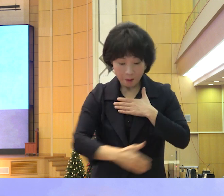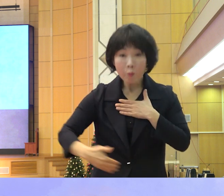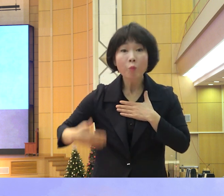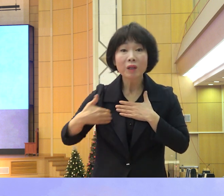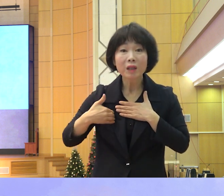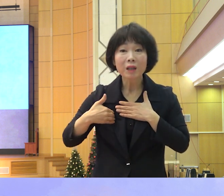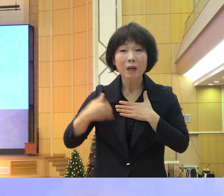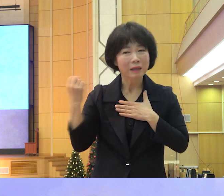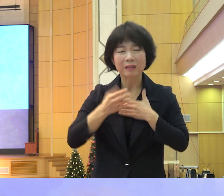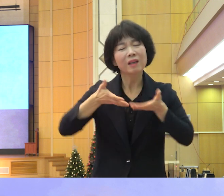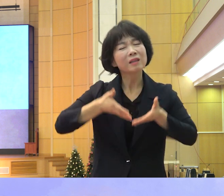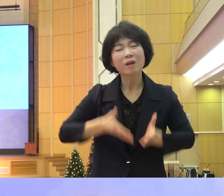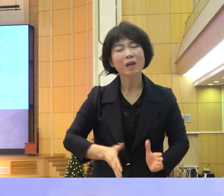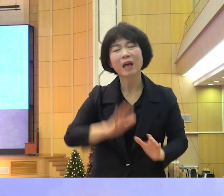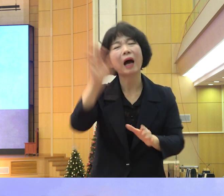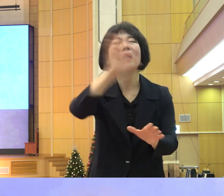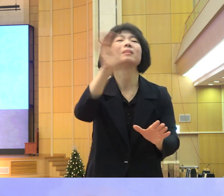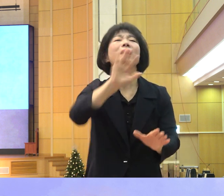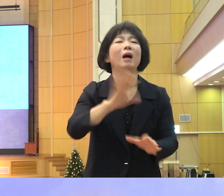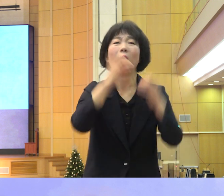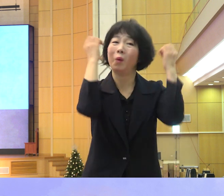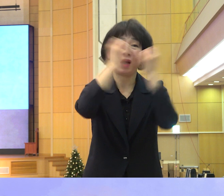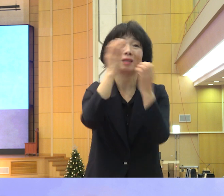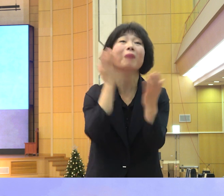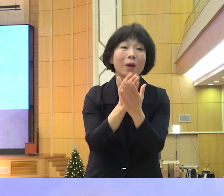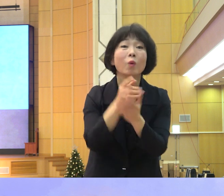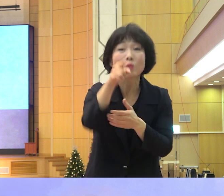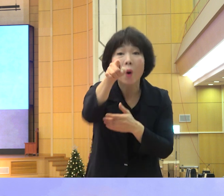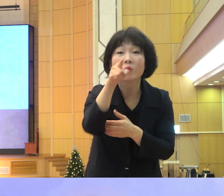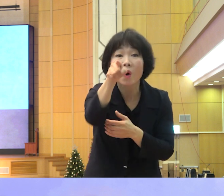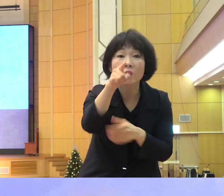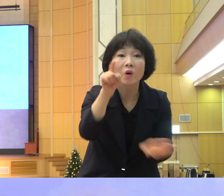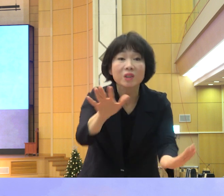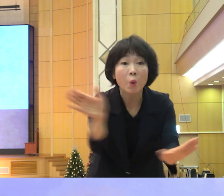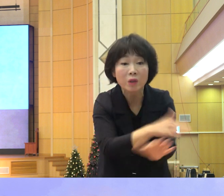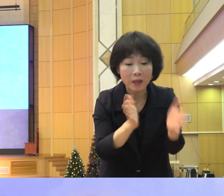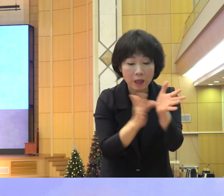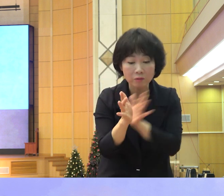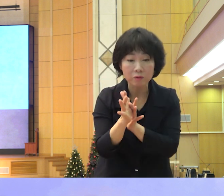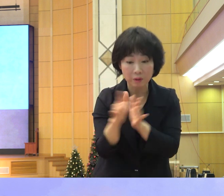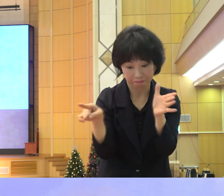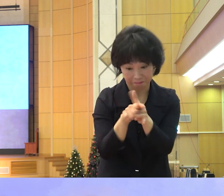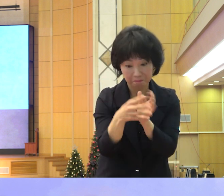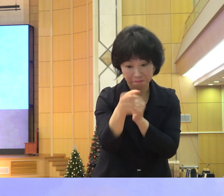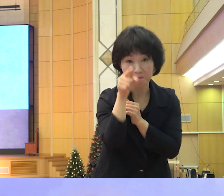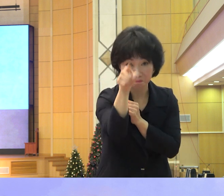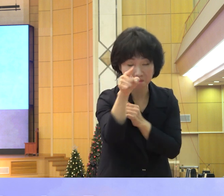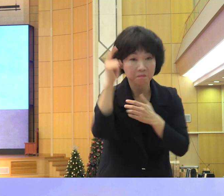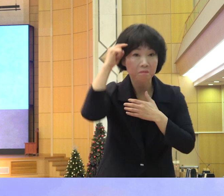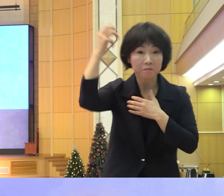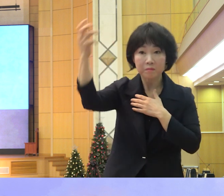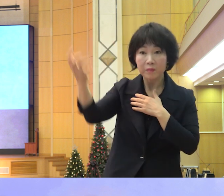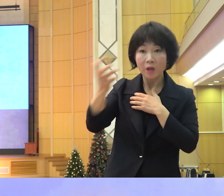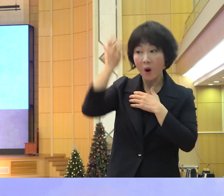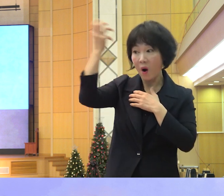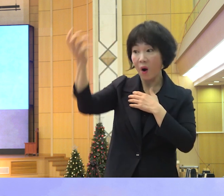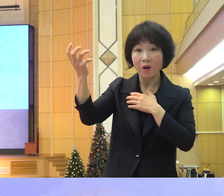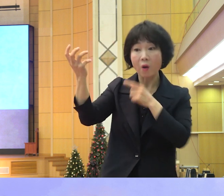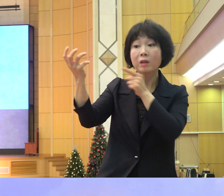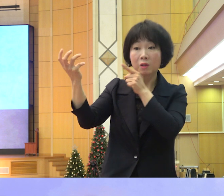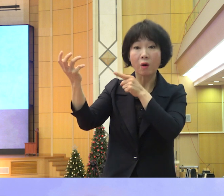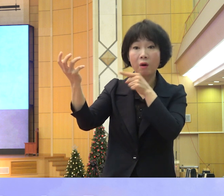자는 육이요, 내가 어머니 뱃속에 나올 때는 육으로 태어났지만 이제 예수 앞에 와서 다시